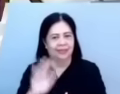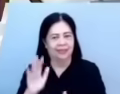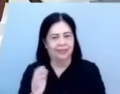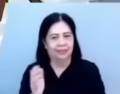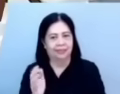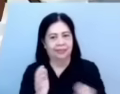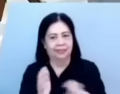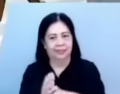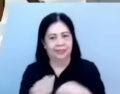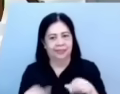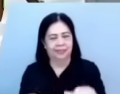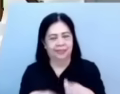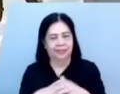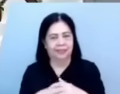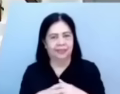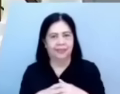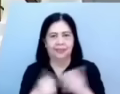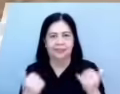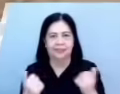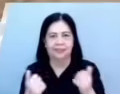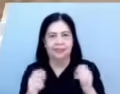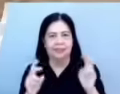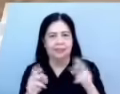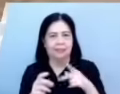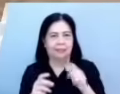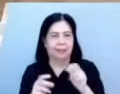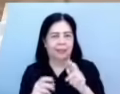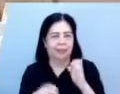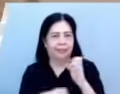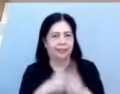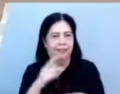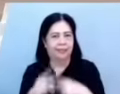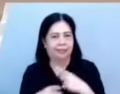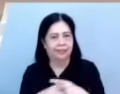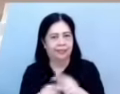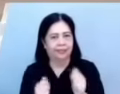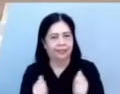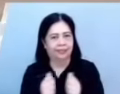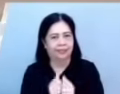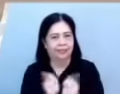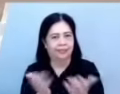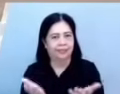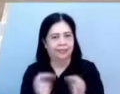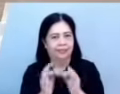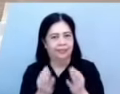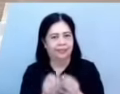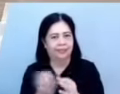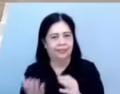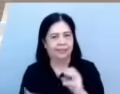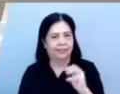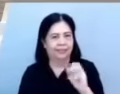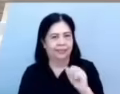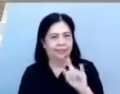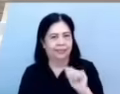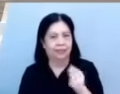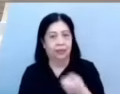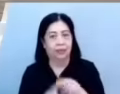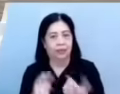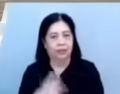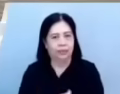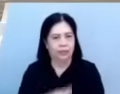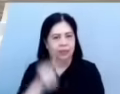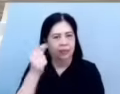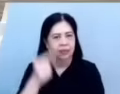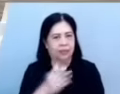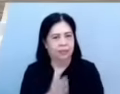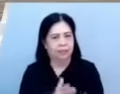nga sa isang theme park dito sa Santa Rosa, Laguna. Isa sa mga narito ngayon ang pamilya ni Myla Mangrobang na galing pang Tarlac. Ang ibang kaanak naman